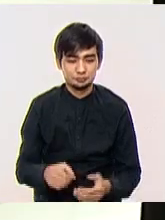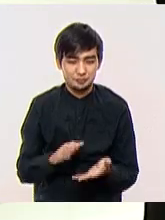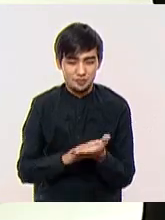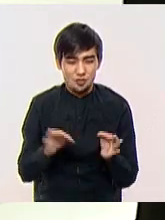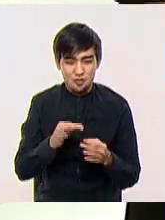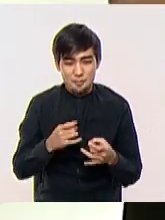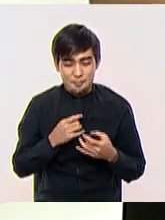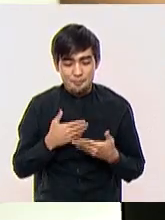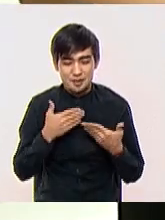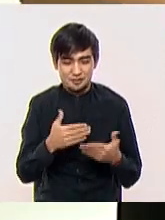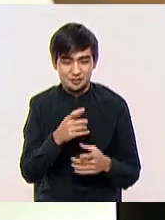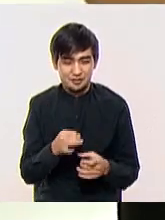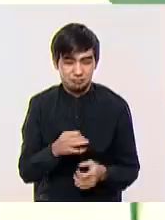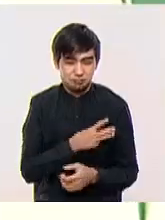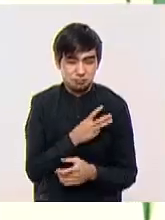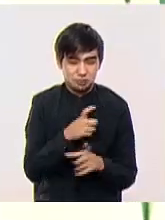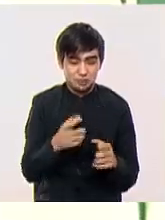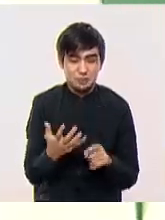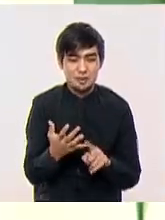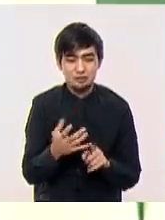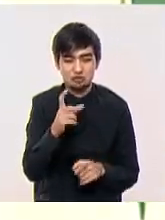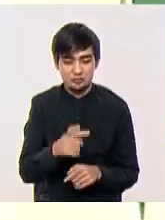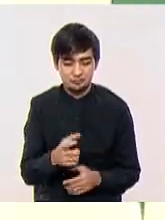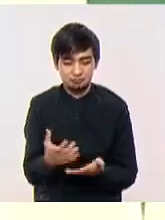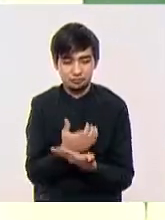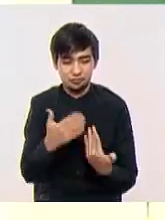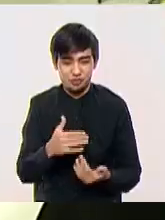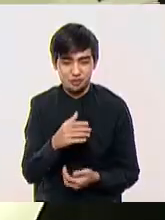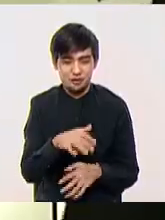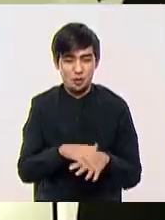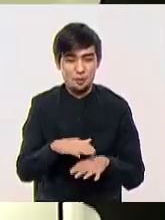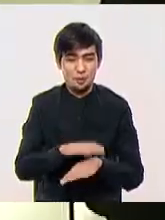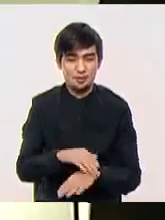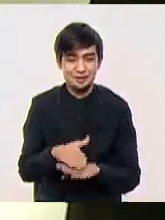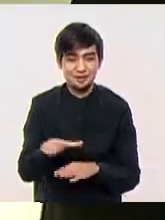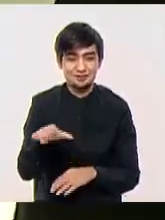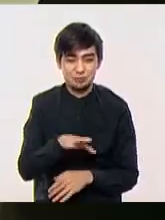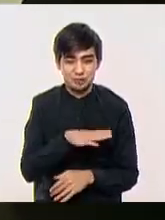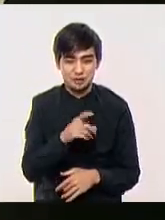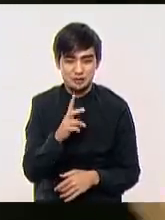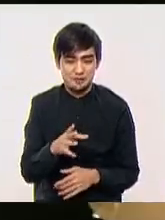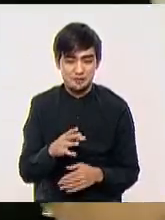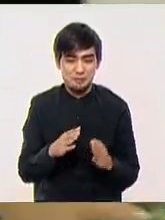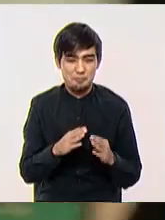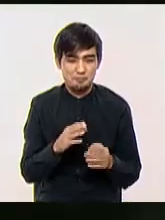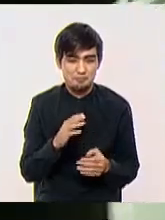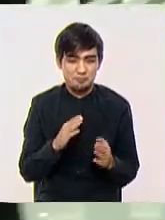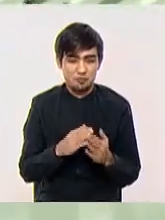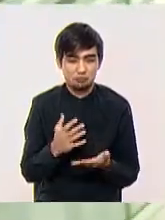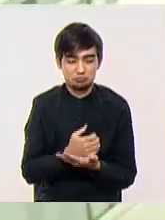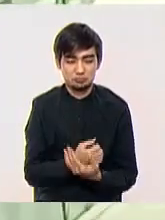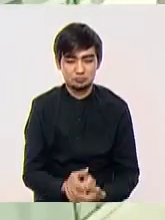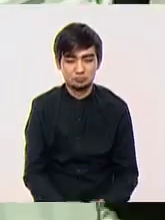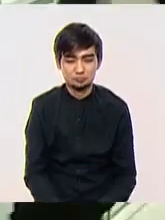Аплодисменты, поздравления, эмоции. Уже пятый победитель, оформивший кредит в Народном банке, получил долгожданные квадратные метры.